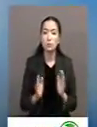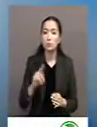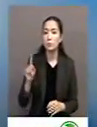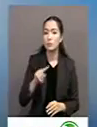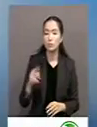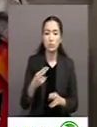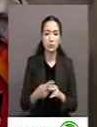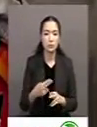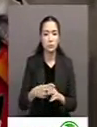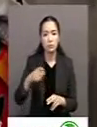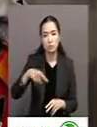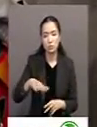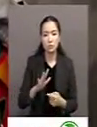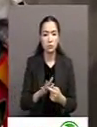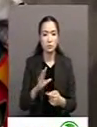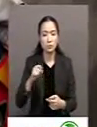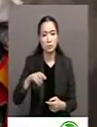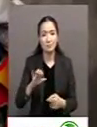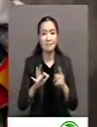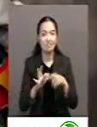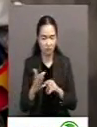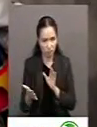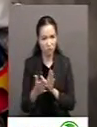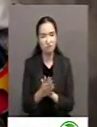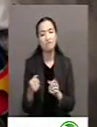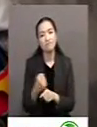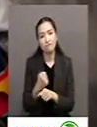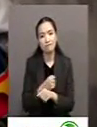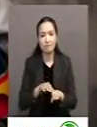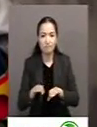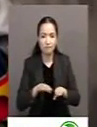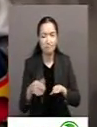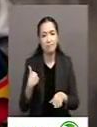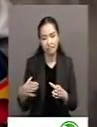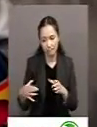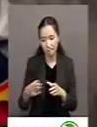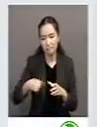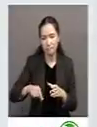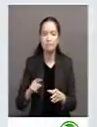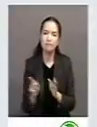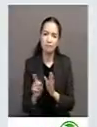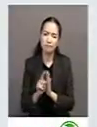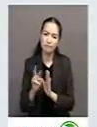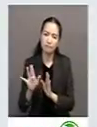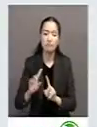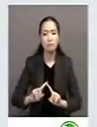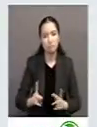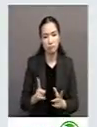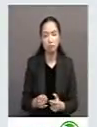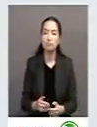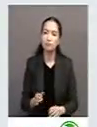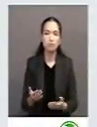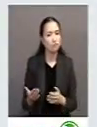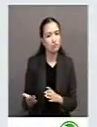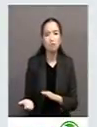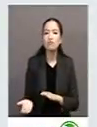ษค่ะที่มีชื่อว่าซูซี่วูฟก็เคยมีส่วนร่วมในการซ้อมกับทีมวิลเลียมส์อยู่หลายต่อหลายครั้งแต่ในที่สุดก็ล้มเลิก